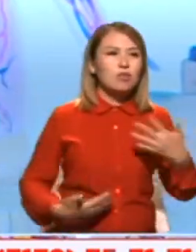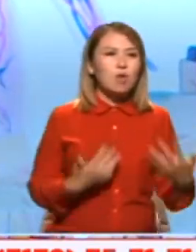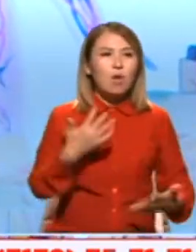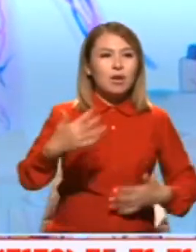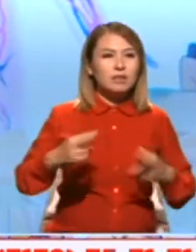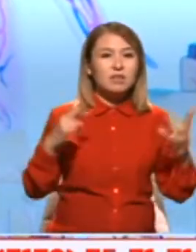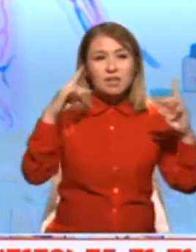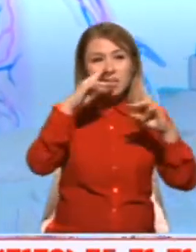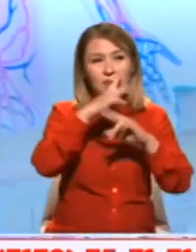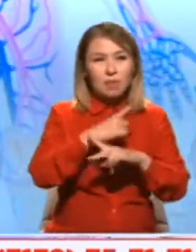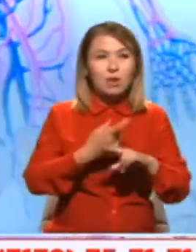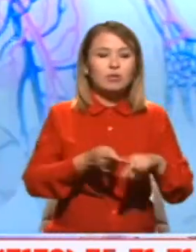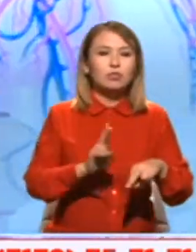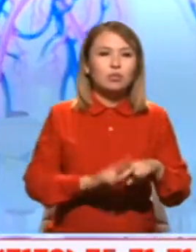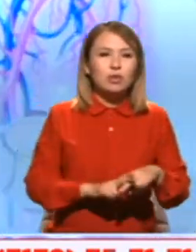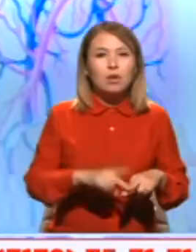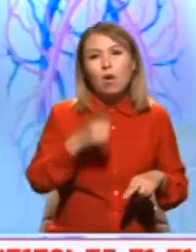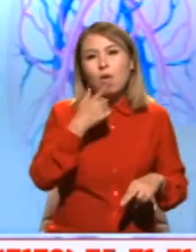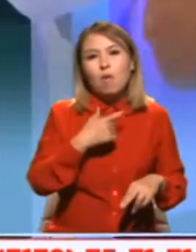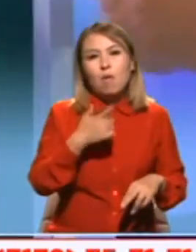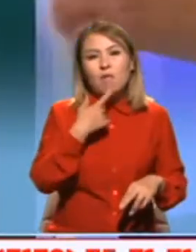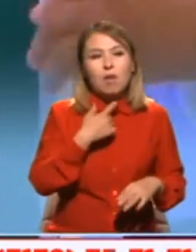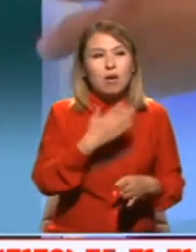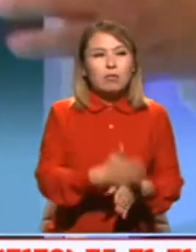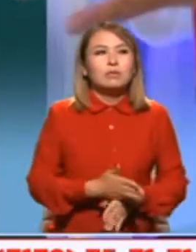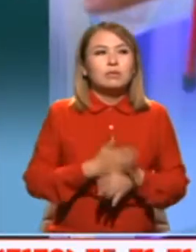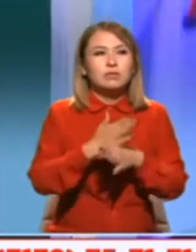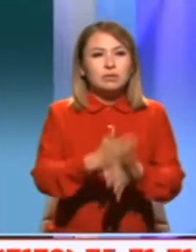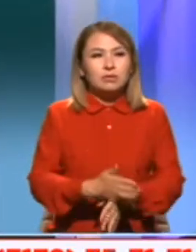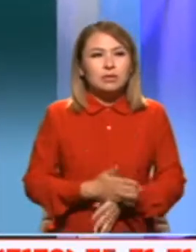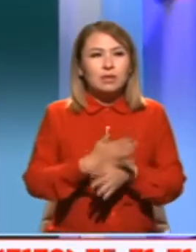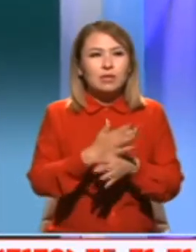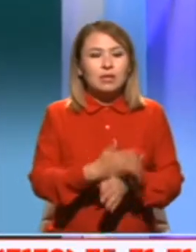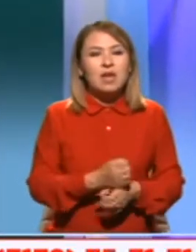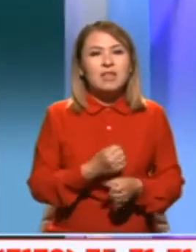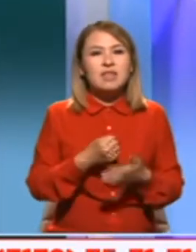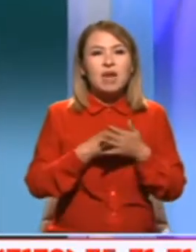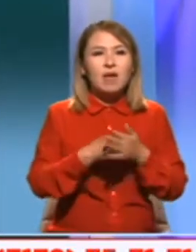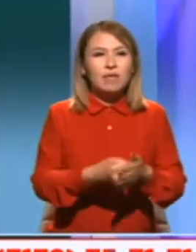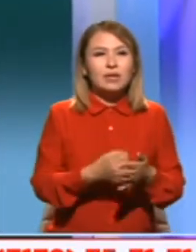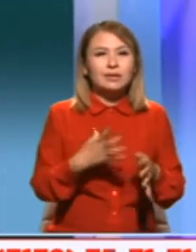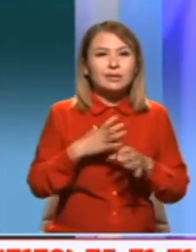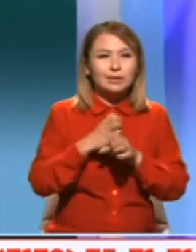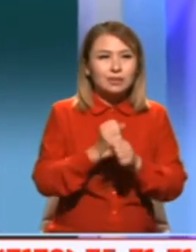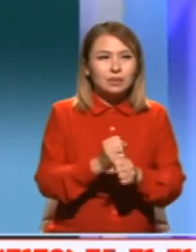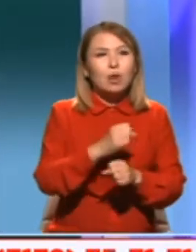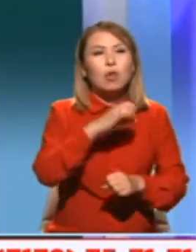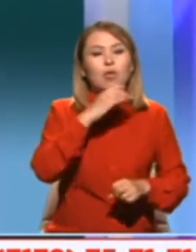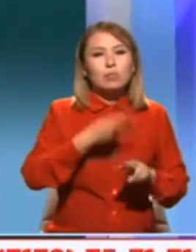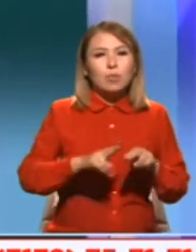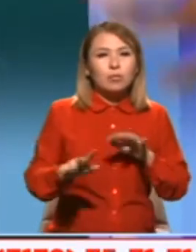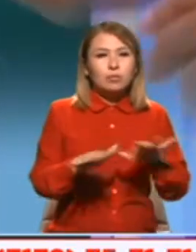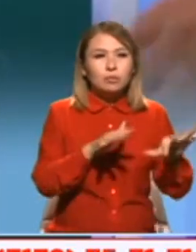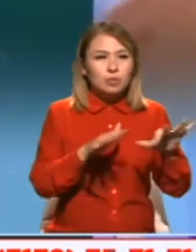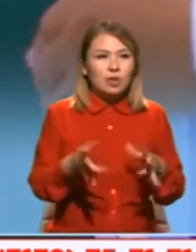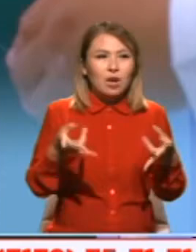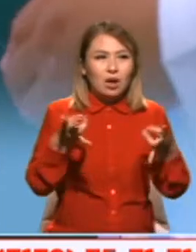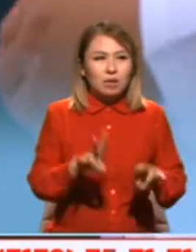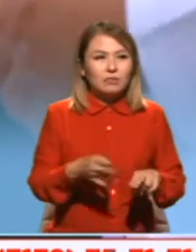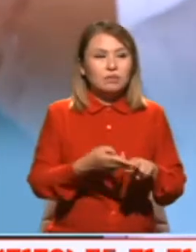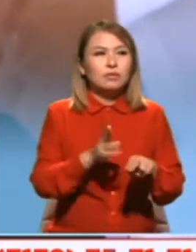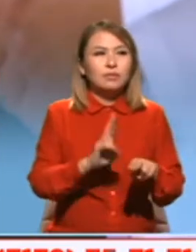болмау нәтижесіне, яғни бізде артерия қан тамырлары келеді, ол жерде қысым өте жоғары, ол ұйып тұрып қалмайды, застой болып қалмайды.